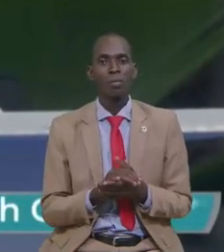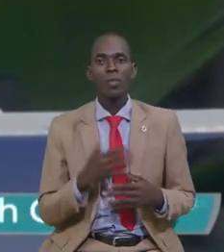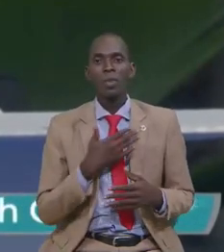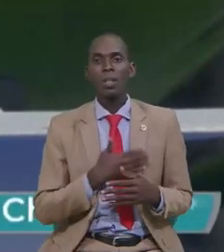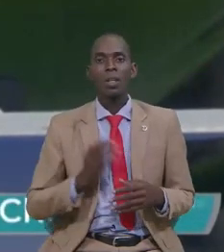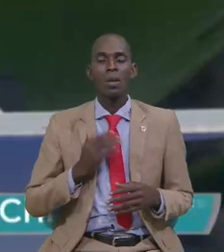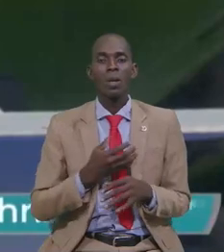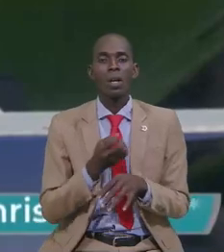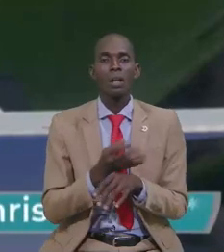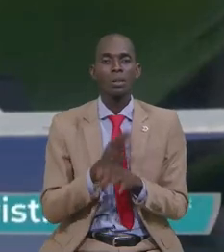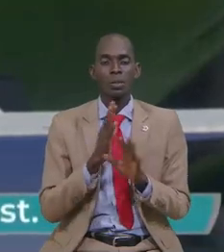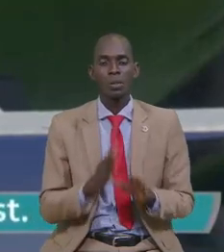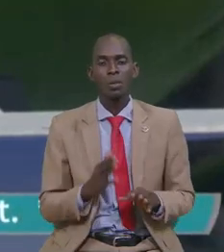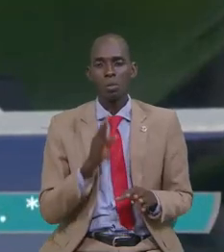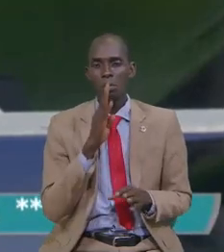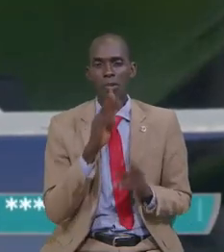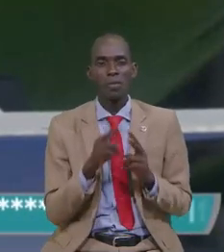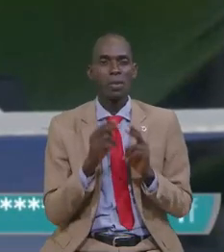Donc, conseiller,